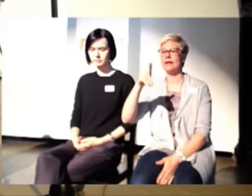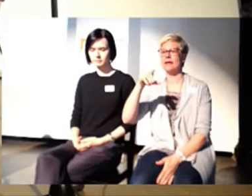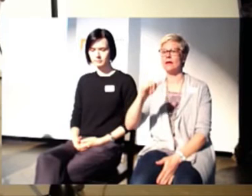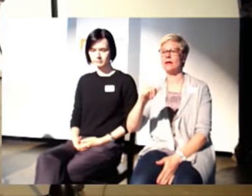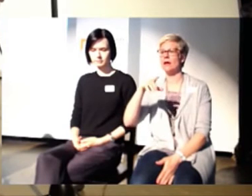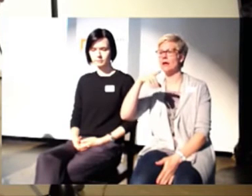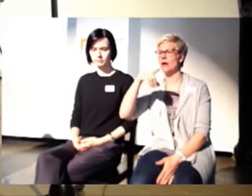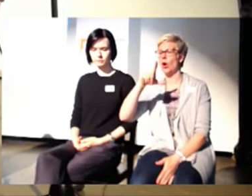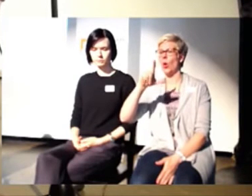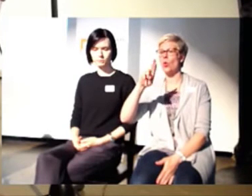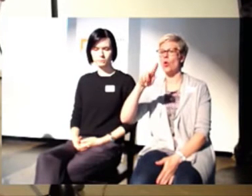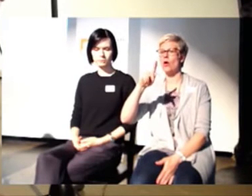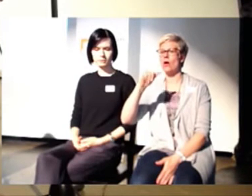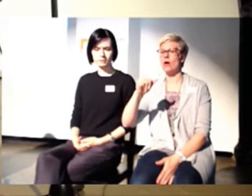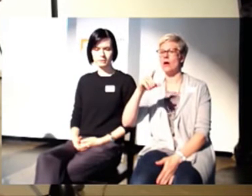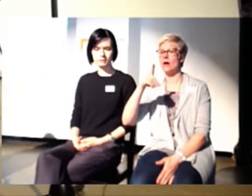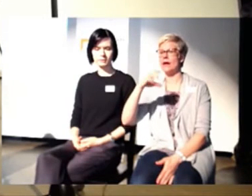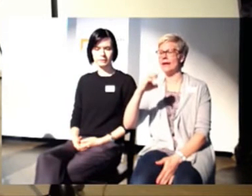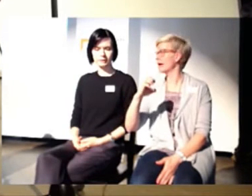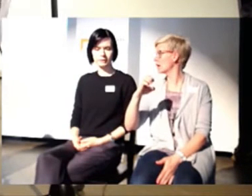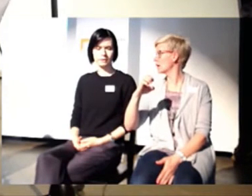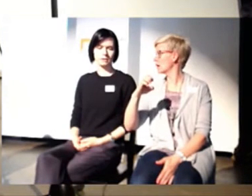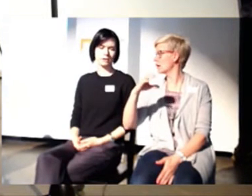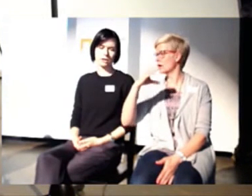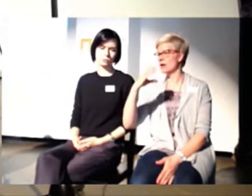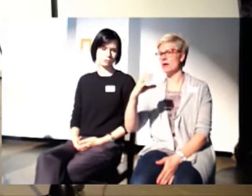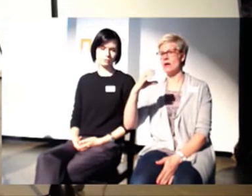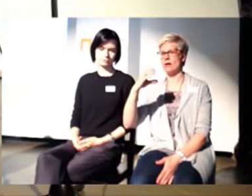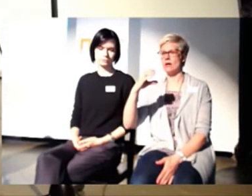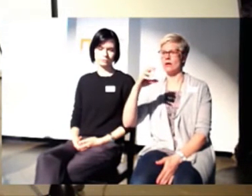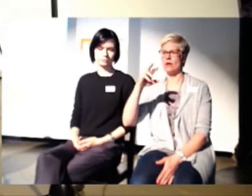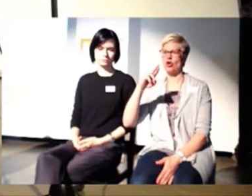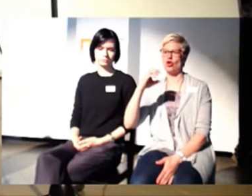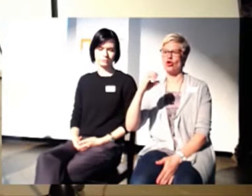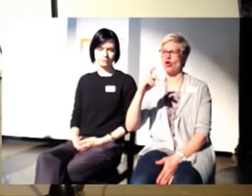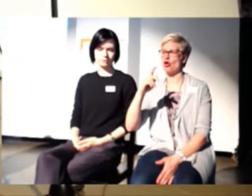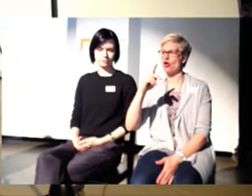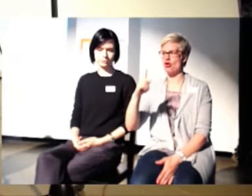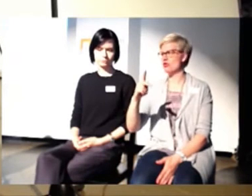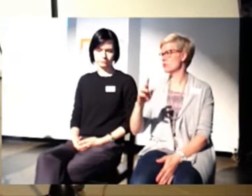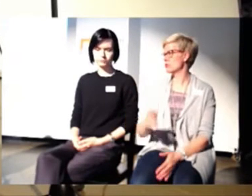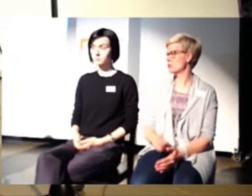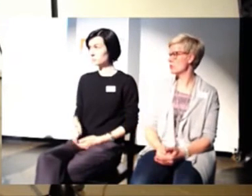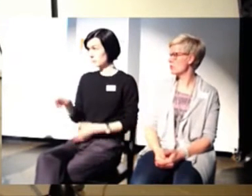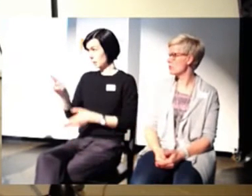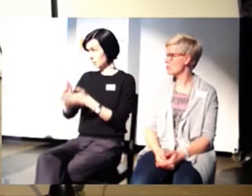Groot. Voi. Tämä oli ilmeisesti ranskaa, mutta hän on opettanut taidetta esimerkiksi.